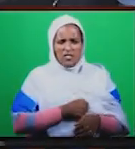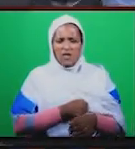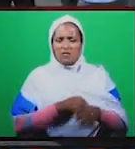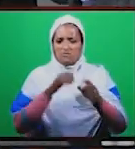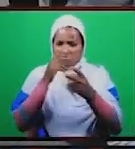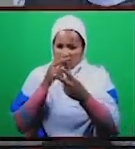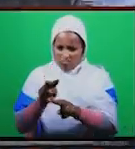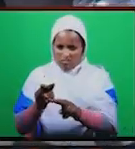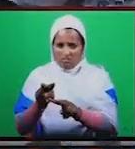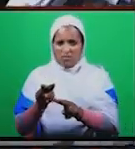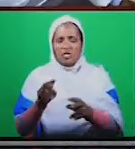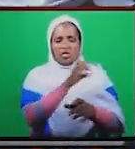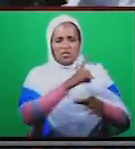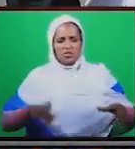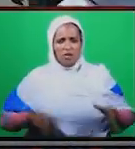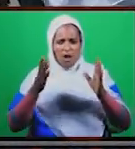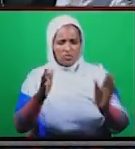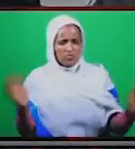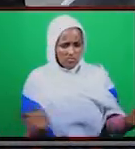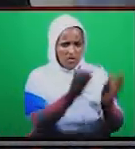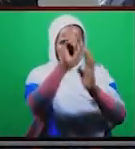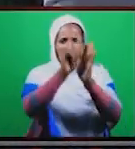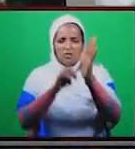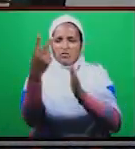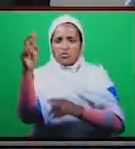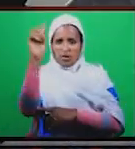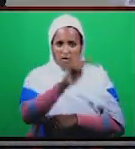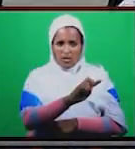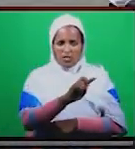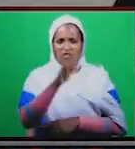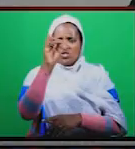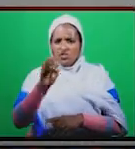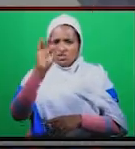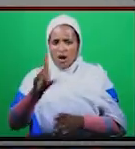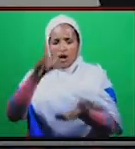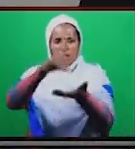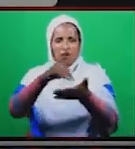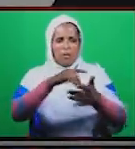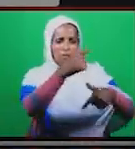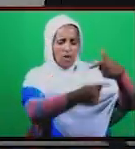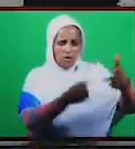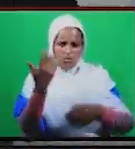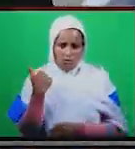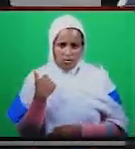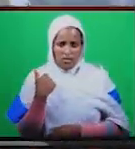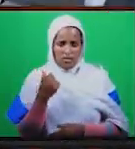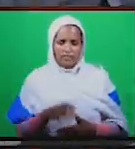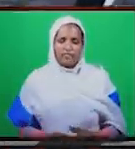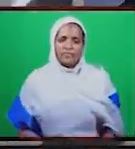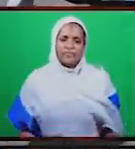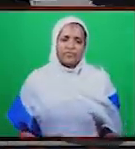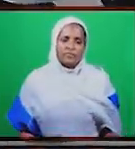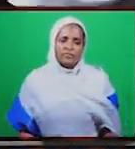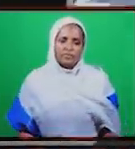ብፁዓን አባቶች ይህን አሳዛኝ ክስተት ለመመልከትና ክርስቲያኖችን ለማጽናናት ነሐሴ 12 ቀን ጅጅጋ